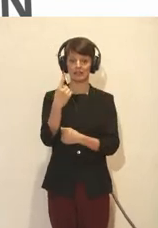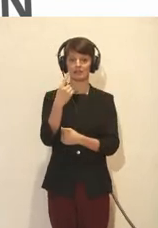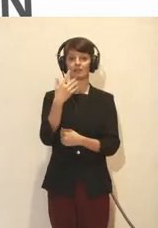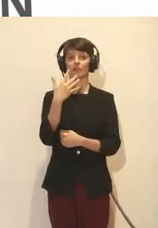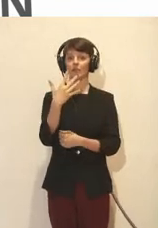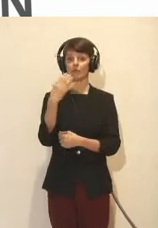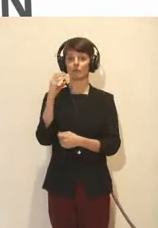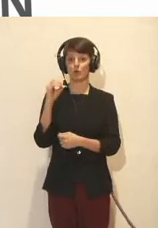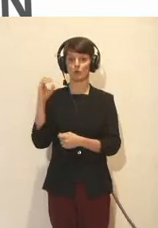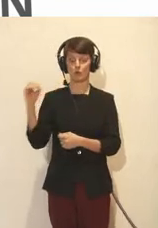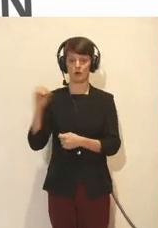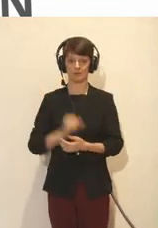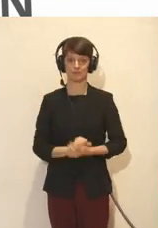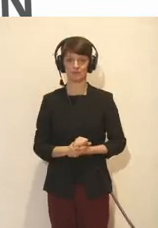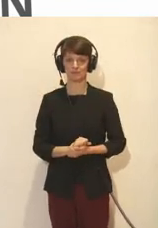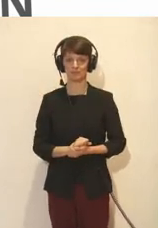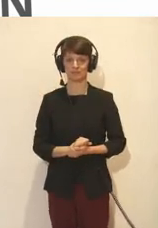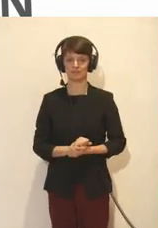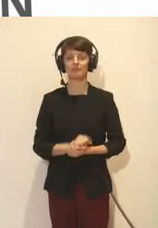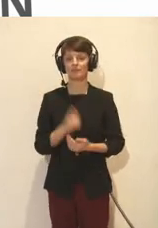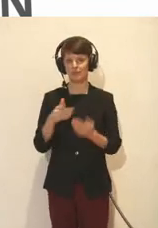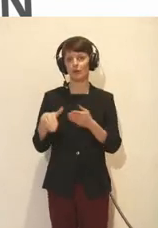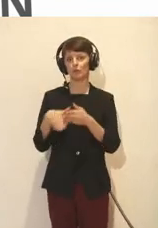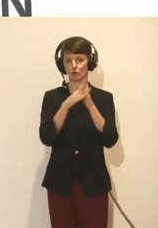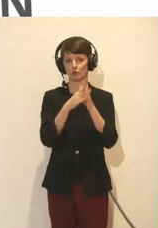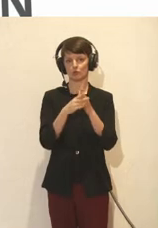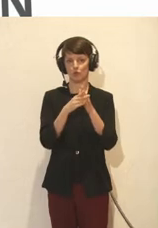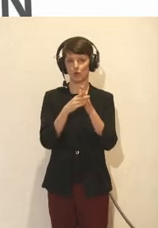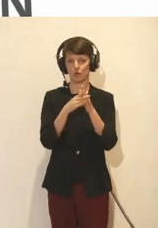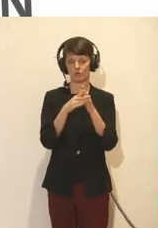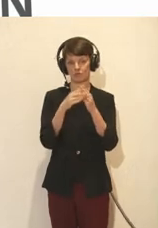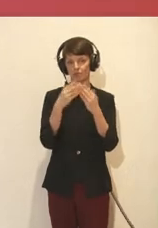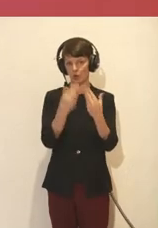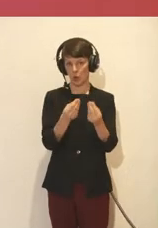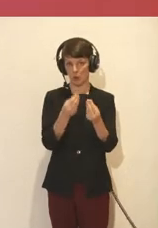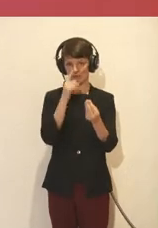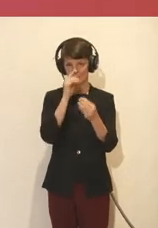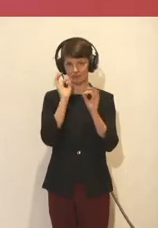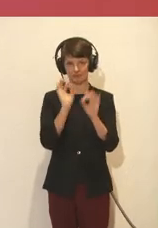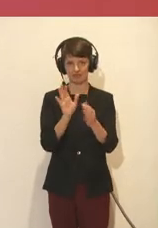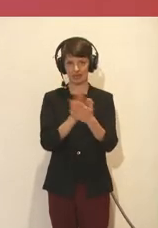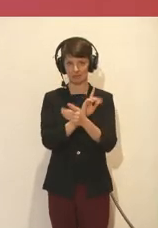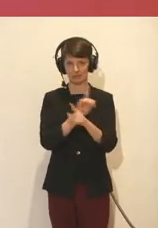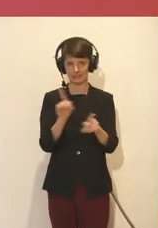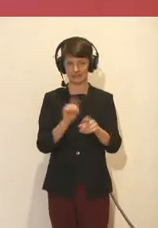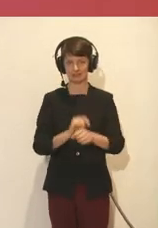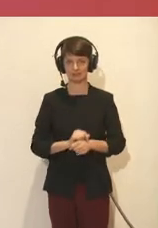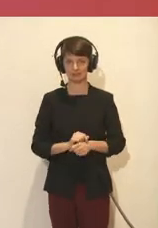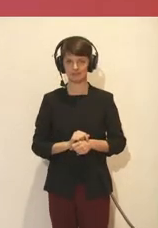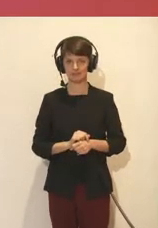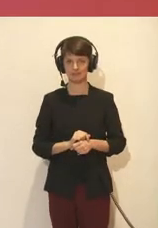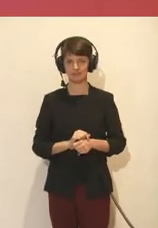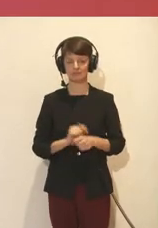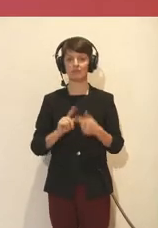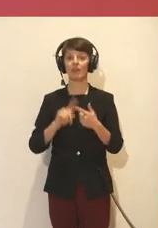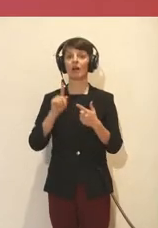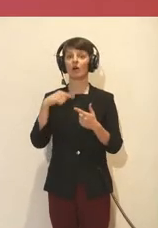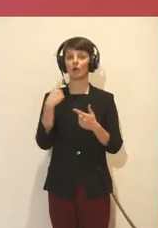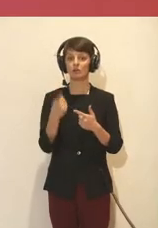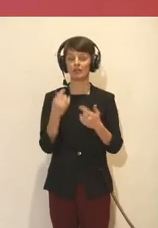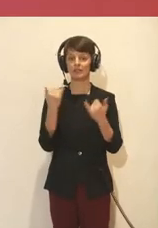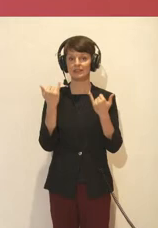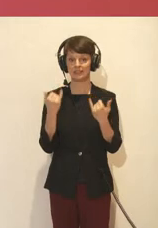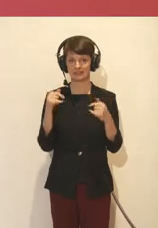500 da bekommt ihr im unterstützung und hilfe wenn man etwas nicht klappt und dann haben wir jetzt noch